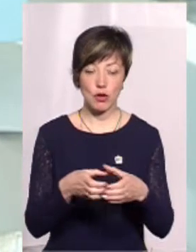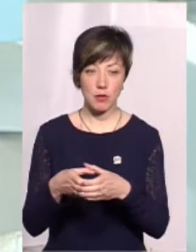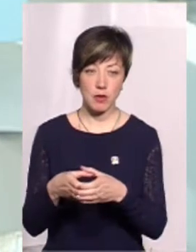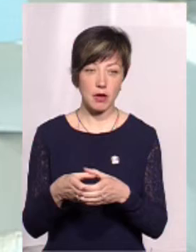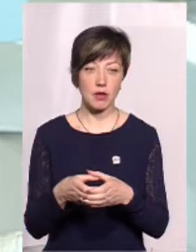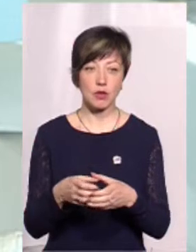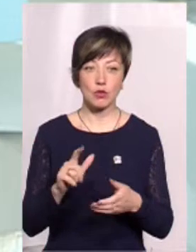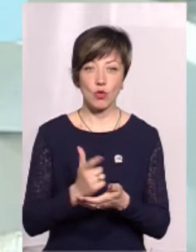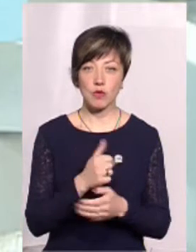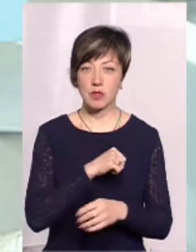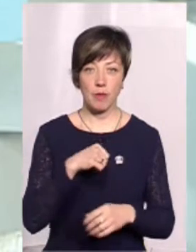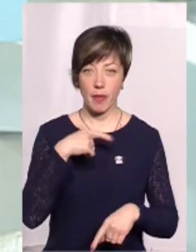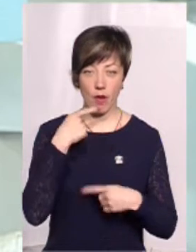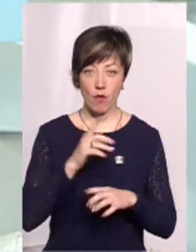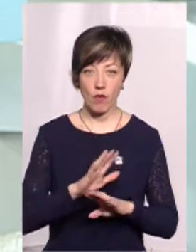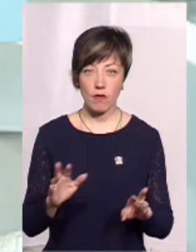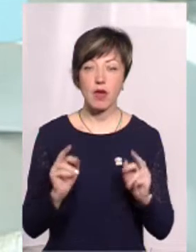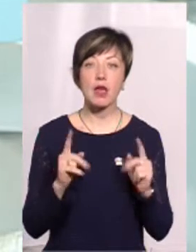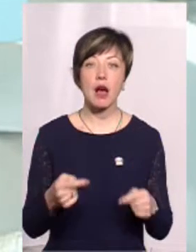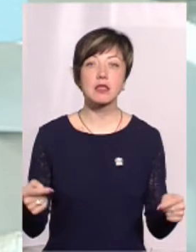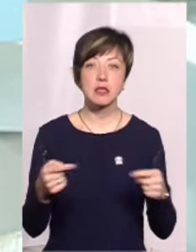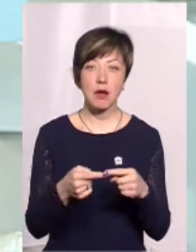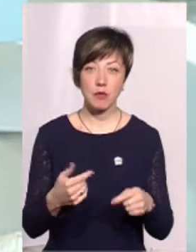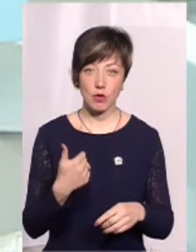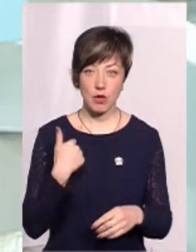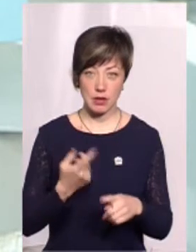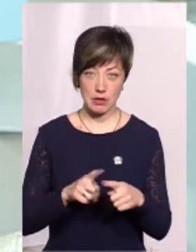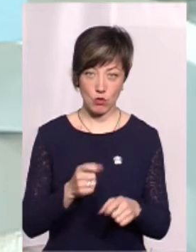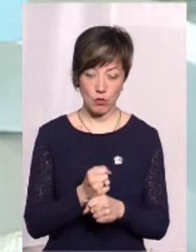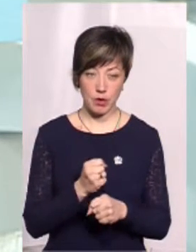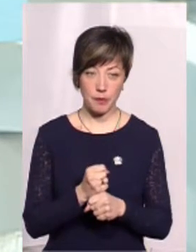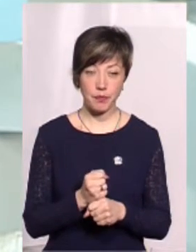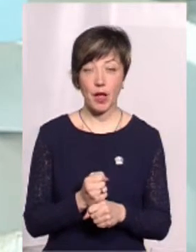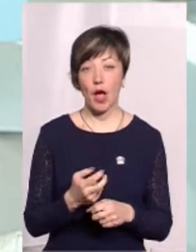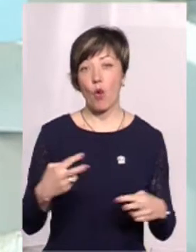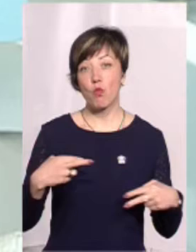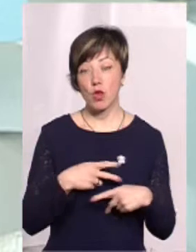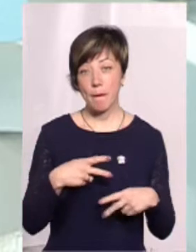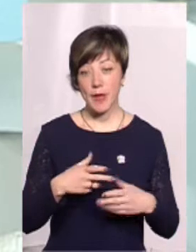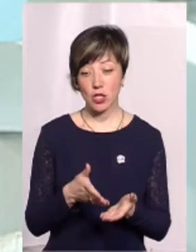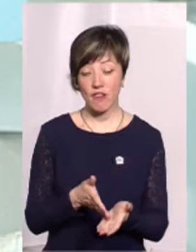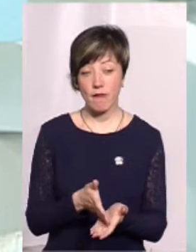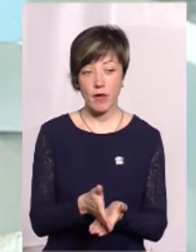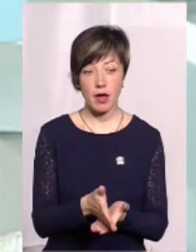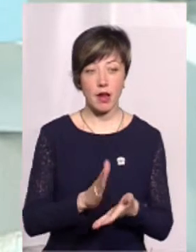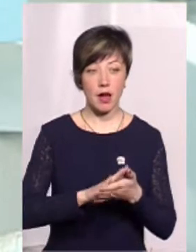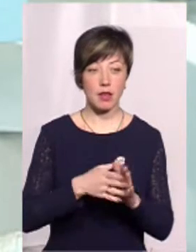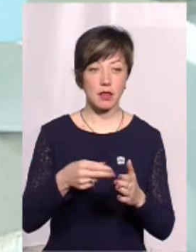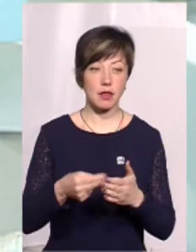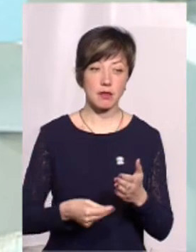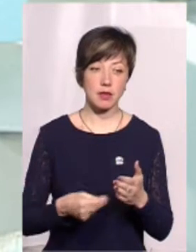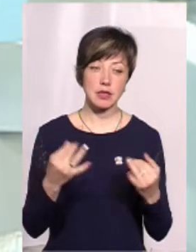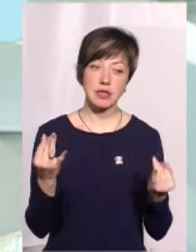бо, знову ж таки, він сам не говорив, як саме вони збираються це робити. Будапештський меморандум –